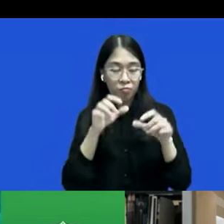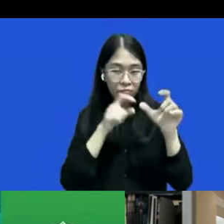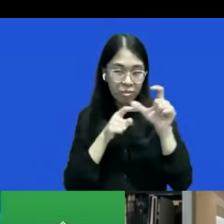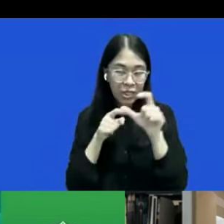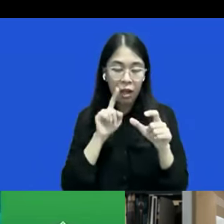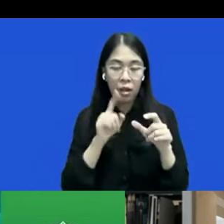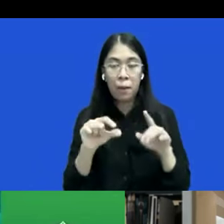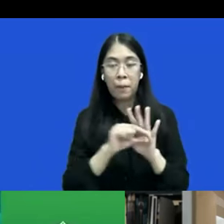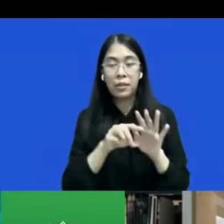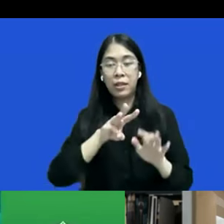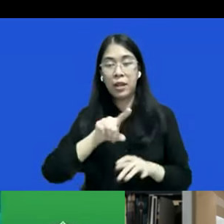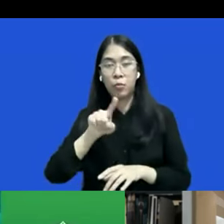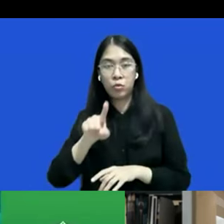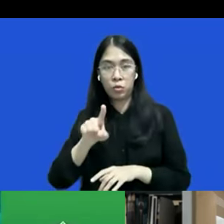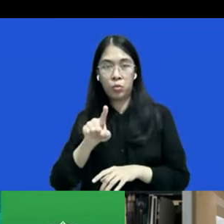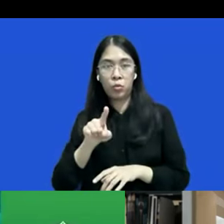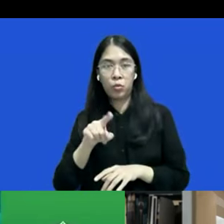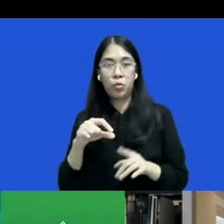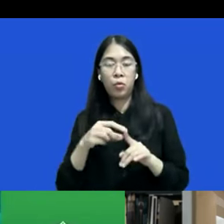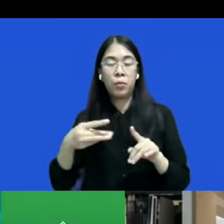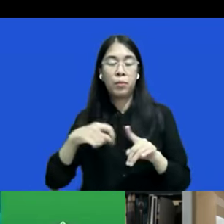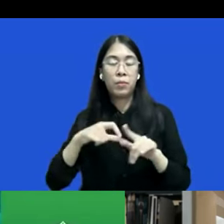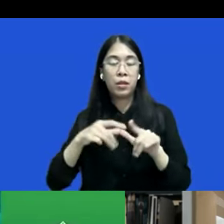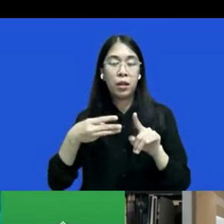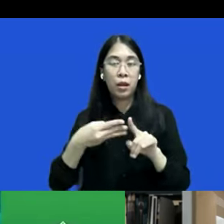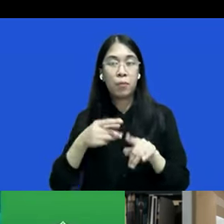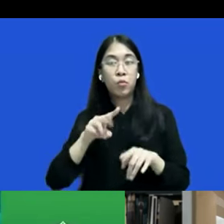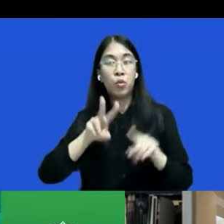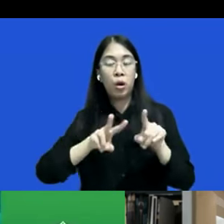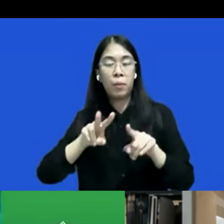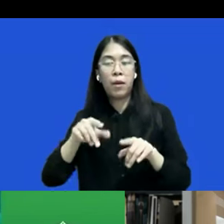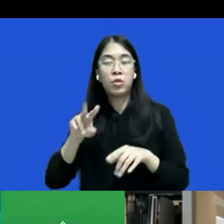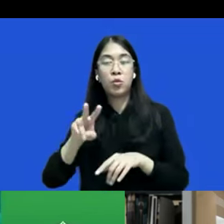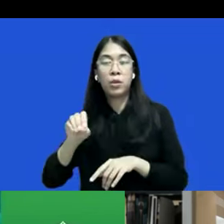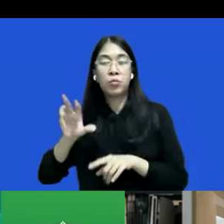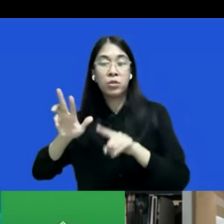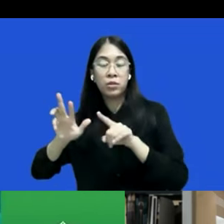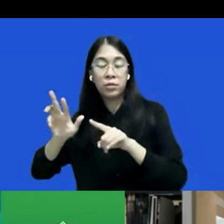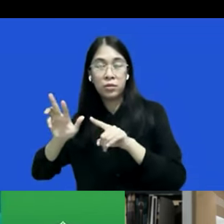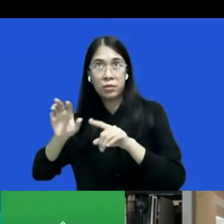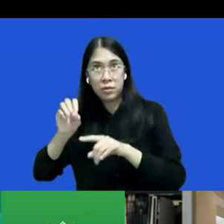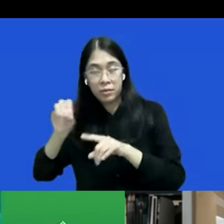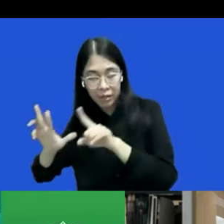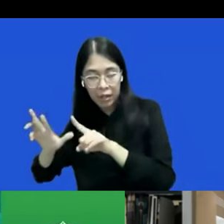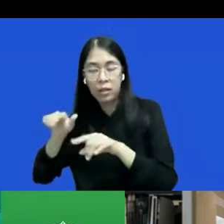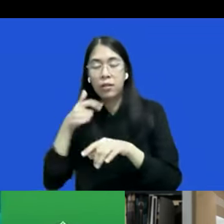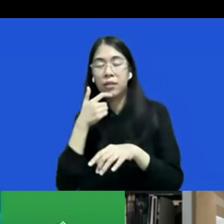Pasal 31 Perkap 12 2009, seperti 120 hari penyidikan perkara